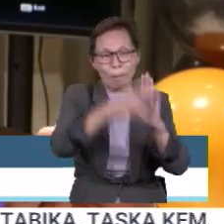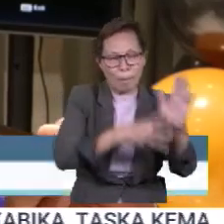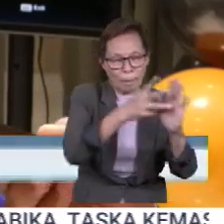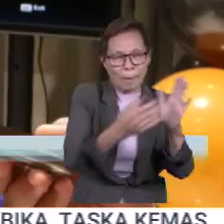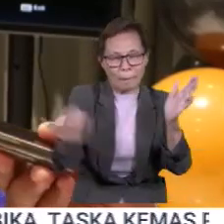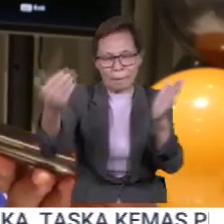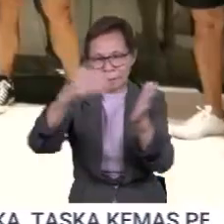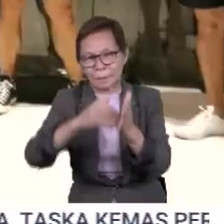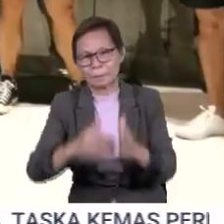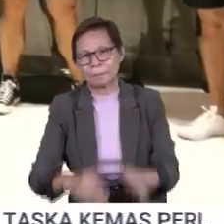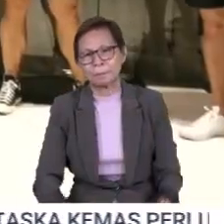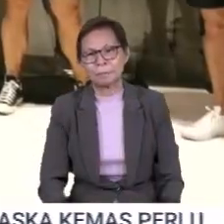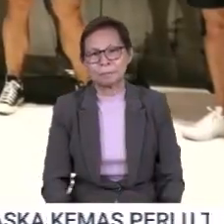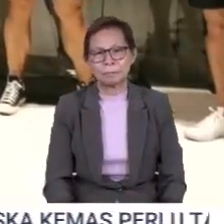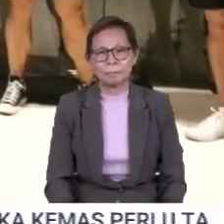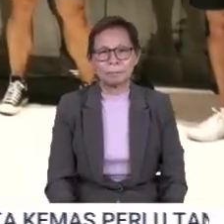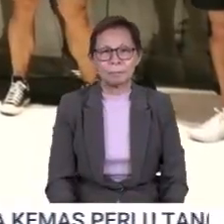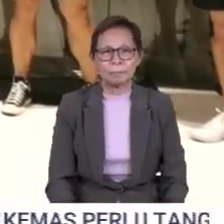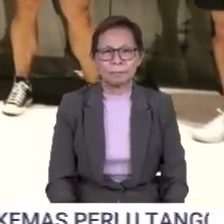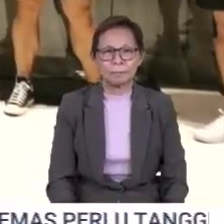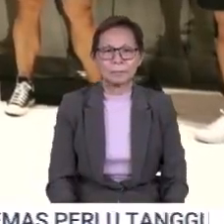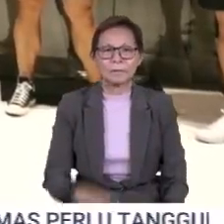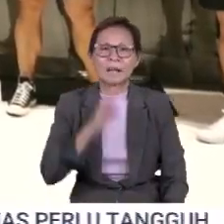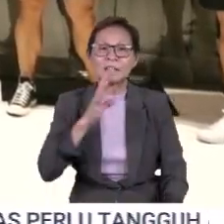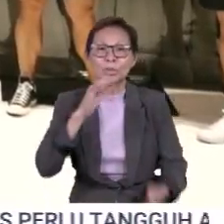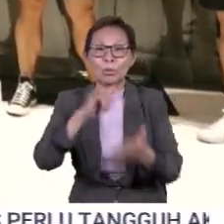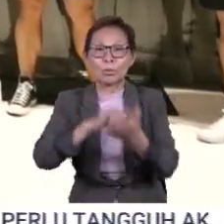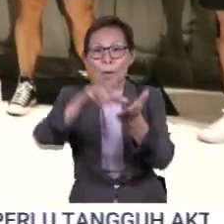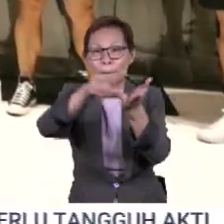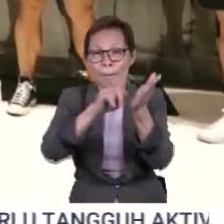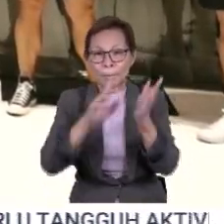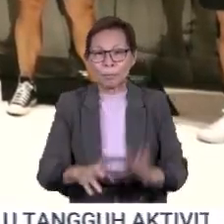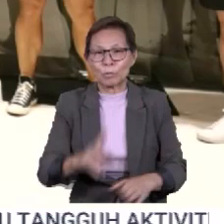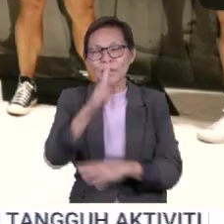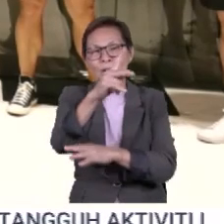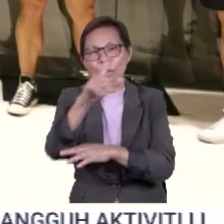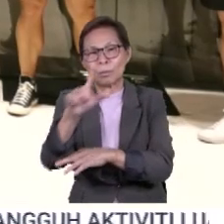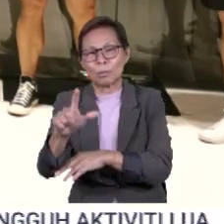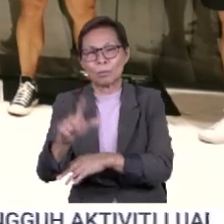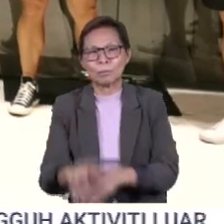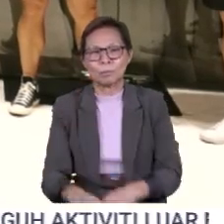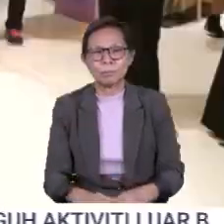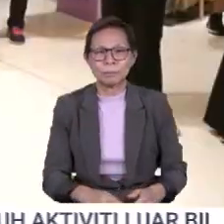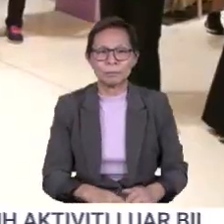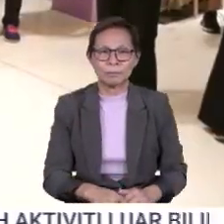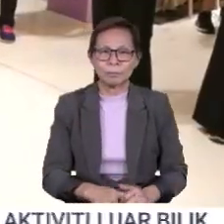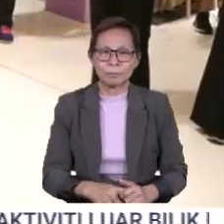Dia berkata demikian kepada media di Ibu Negara.